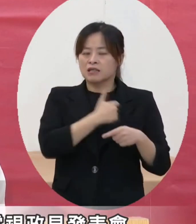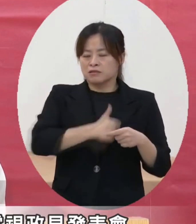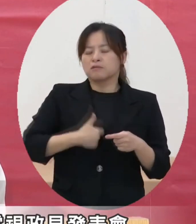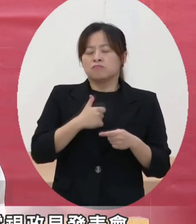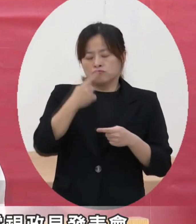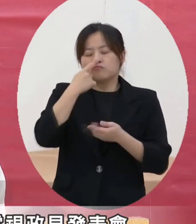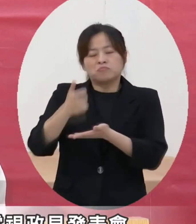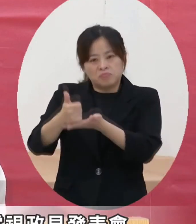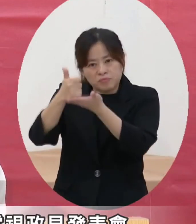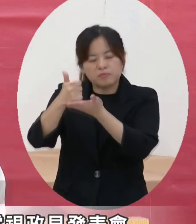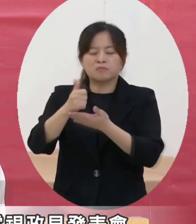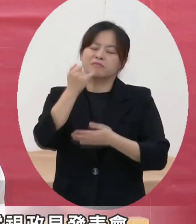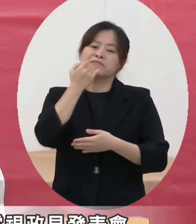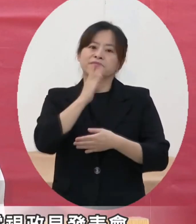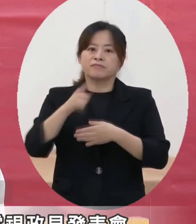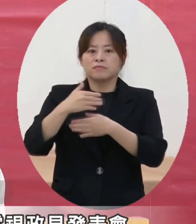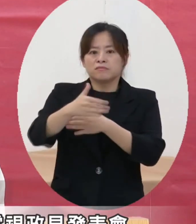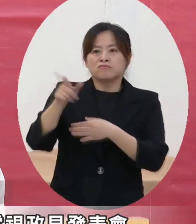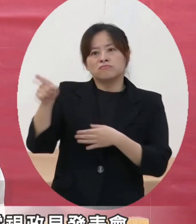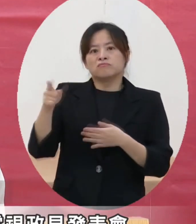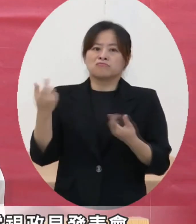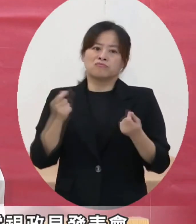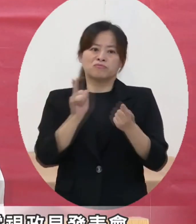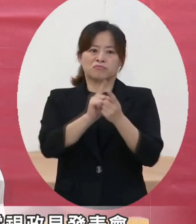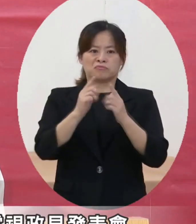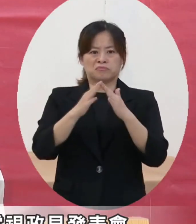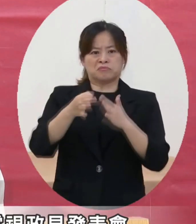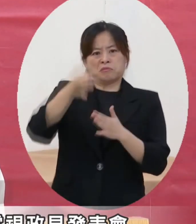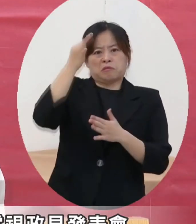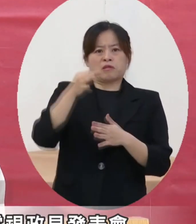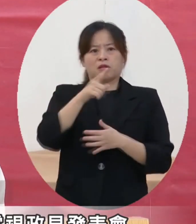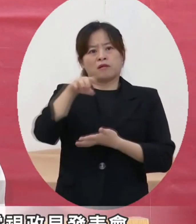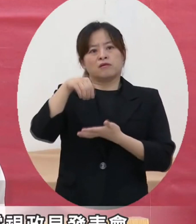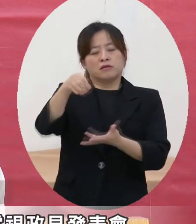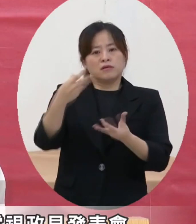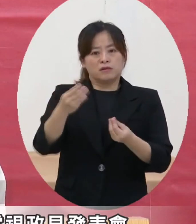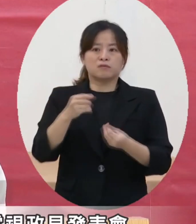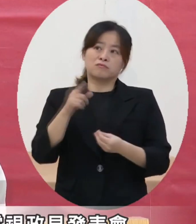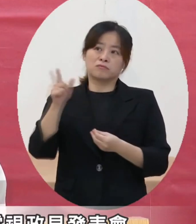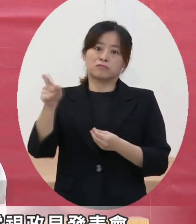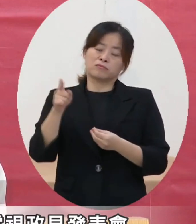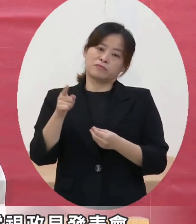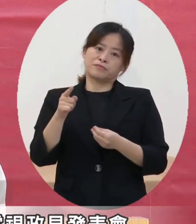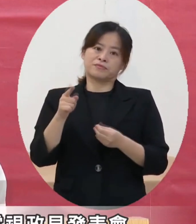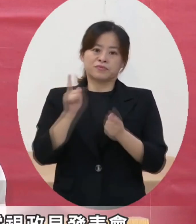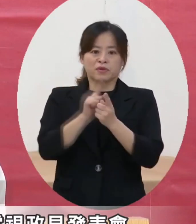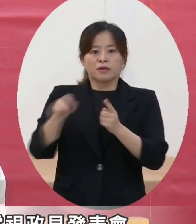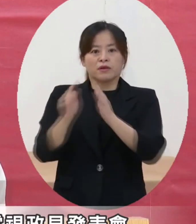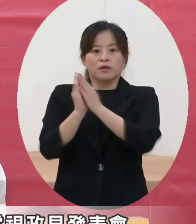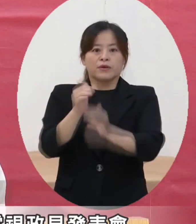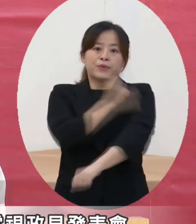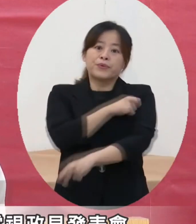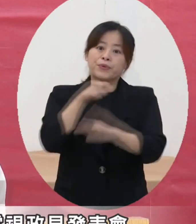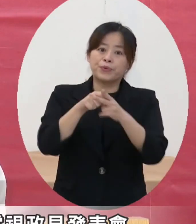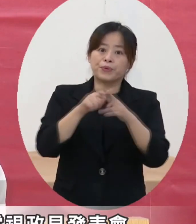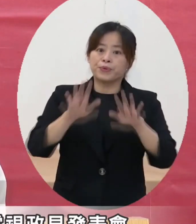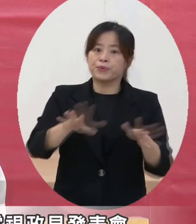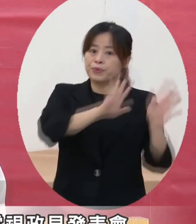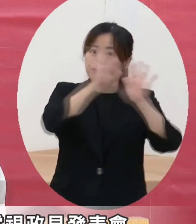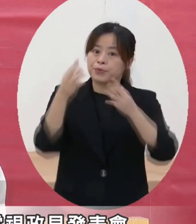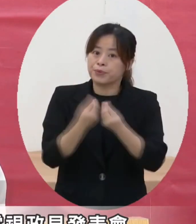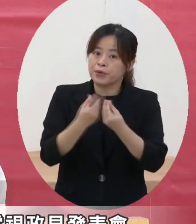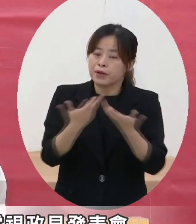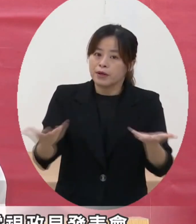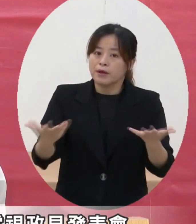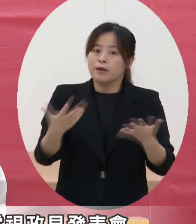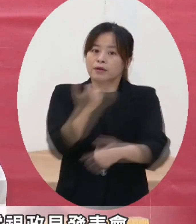敬佩，但是过程当中他似乎也对于高房价问题没有提出来，他也对于我们桃园劳工的现状，包括